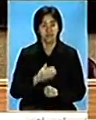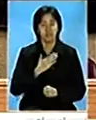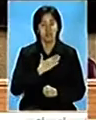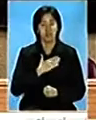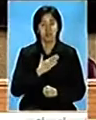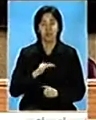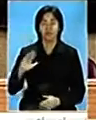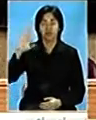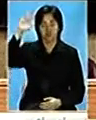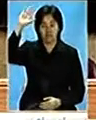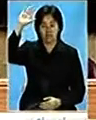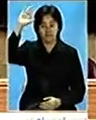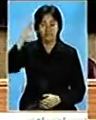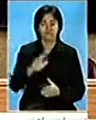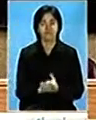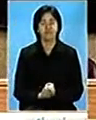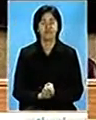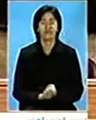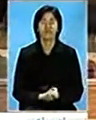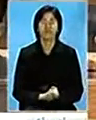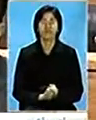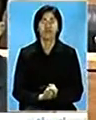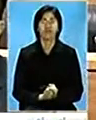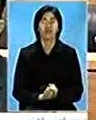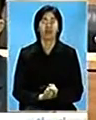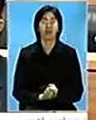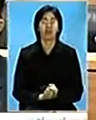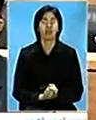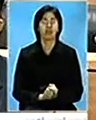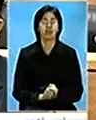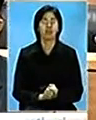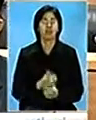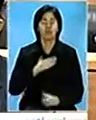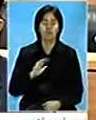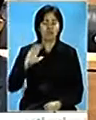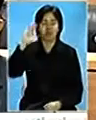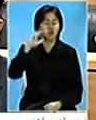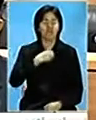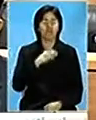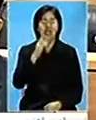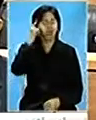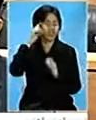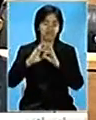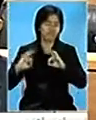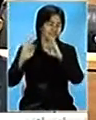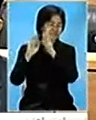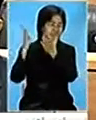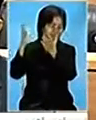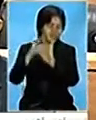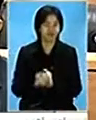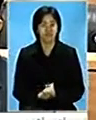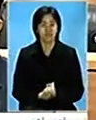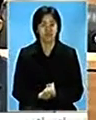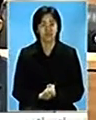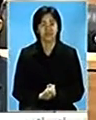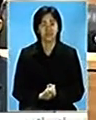ขออนุญาตประท้วงท่านผู้อภิปรายจริงๆไม่มีความสำคัญที่ผมจะต้องไปประท้วงเลยเพียงแต่ว่